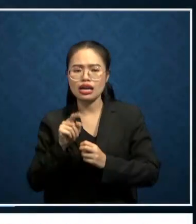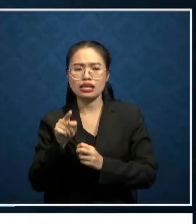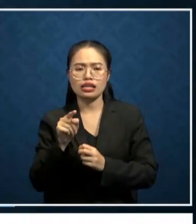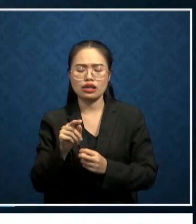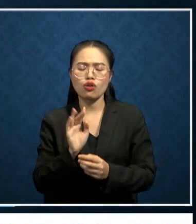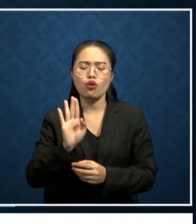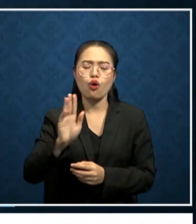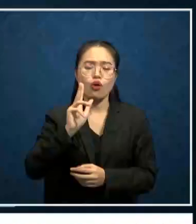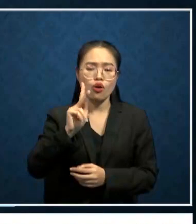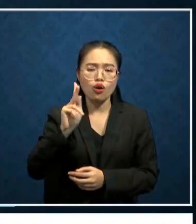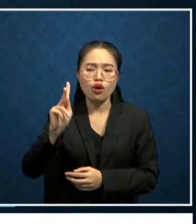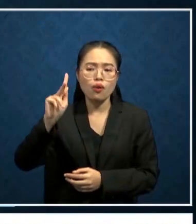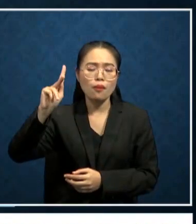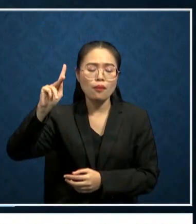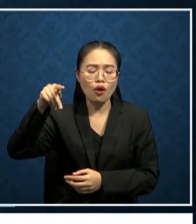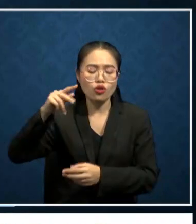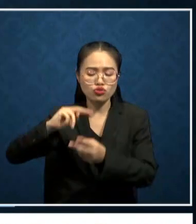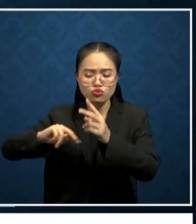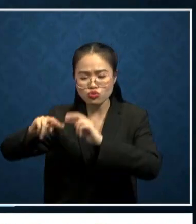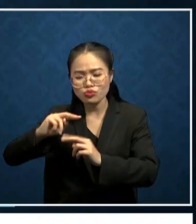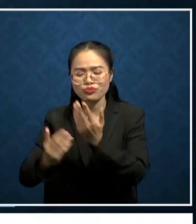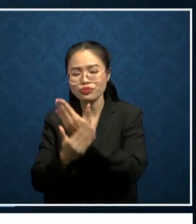กกพที่จะพิจารณานะ